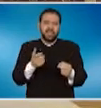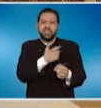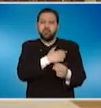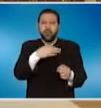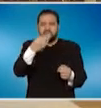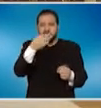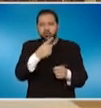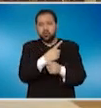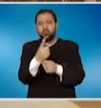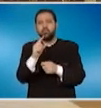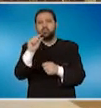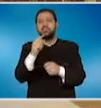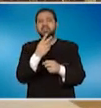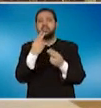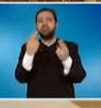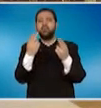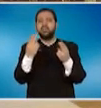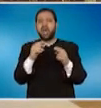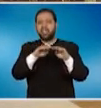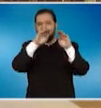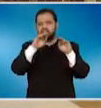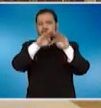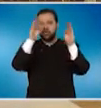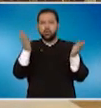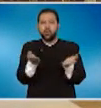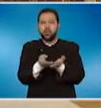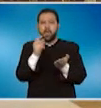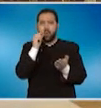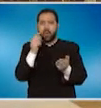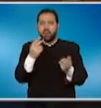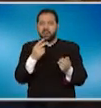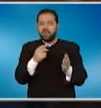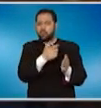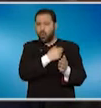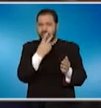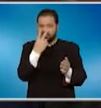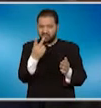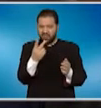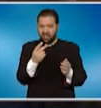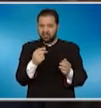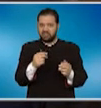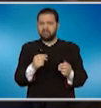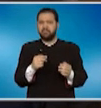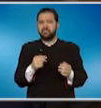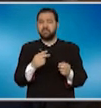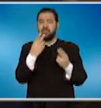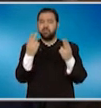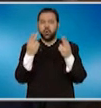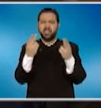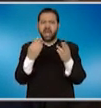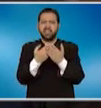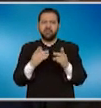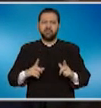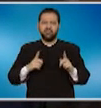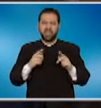Și literatura iarăși abundă de aceste exemple. Istoria literaturii, istoria ideilor,